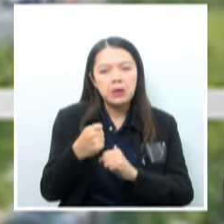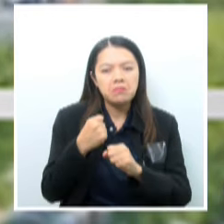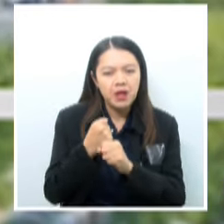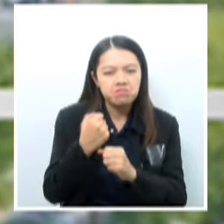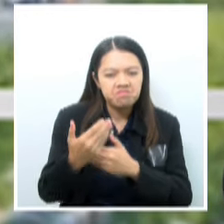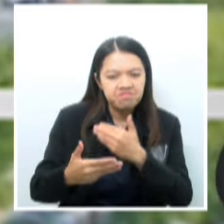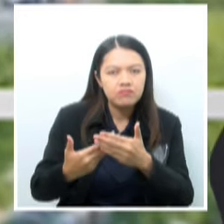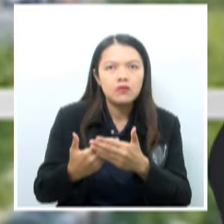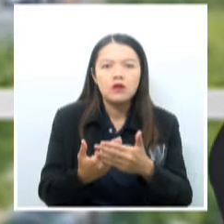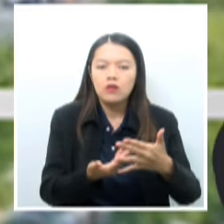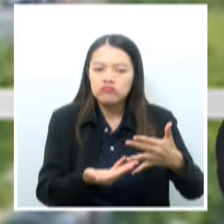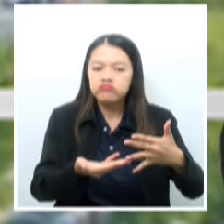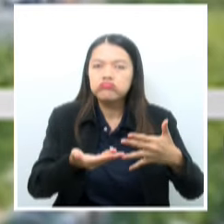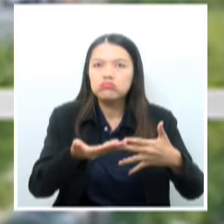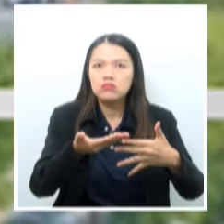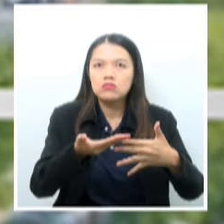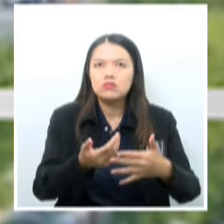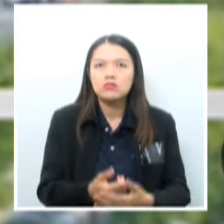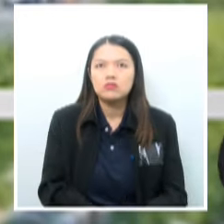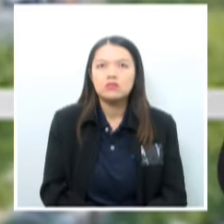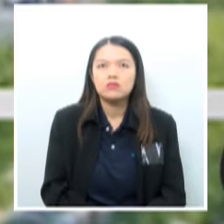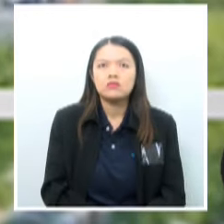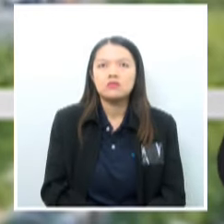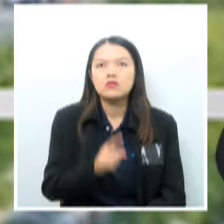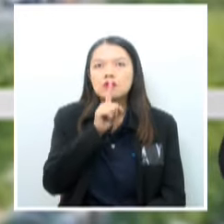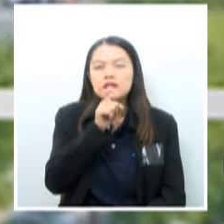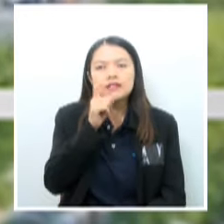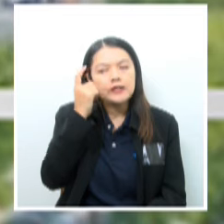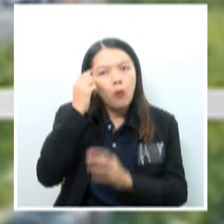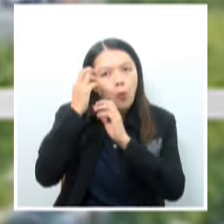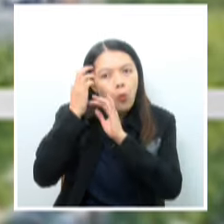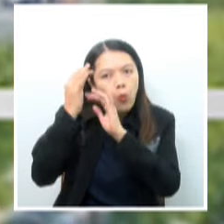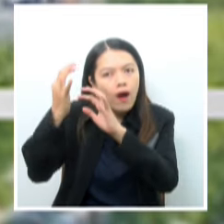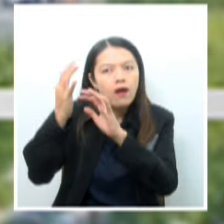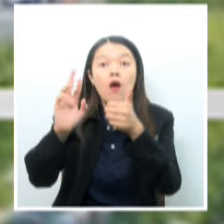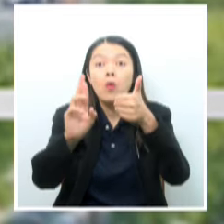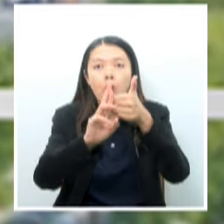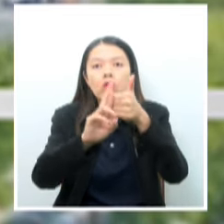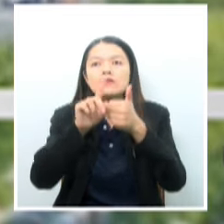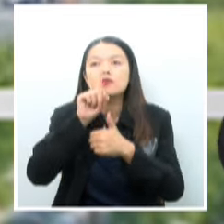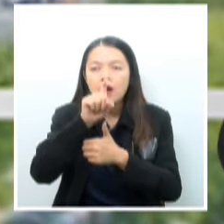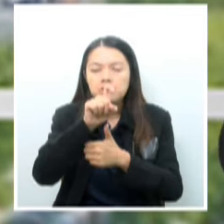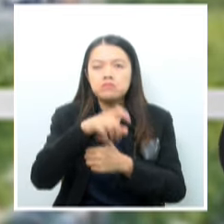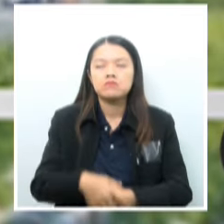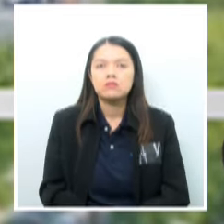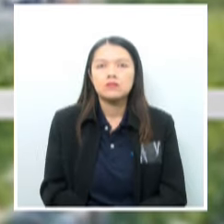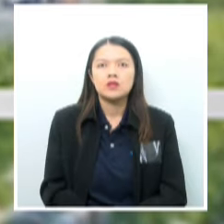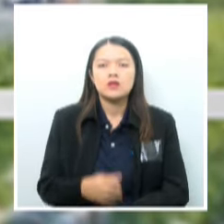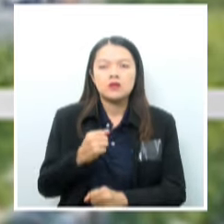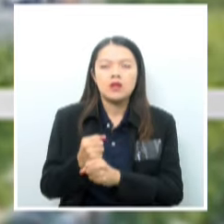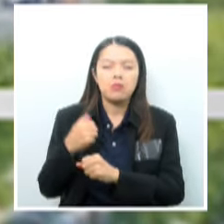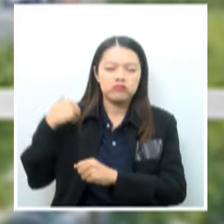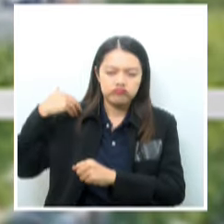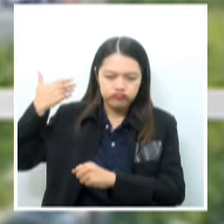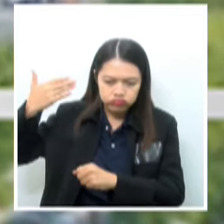นร่วมกันทั้ง3ระดับนะคะก็อยากจะถามความคาดหวังนะคะจากท่านรองว่าจากการดำเนินการมาทั้งหมดทั้งปว